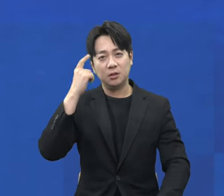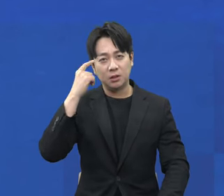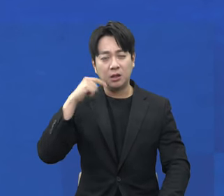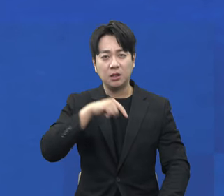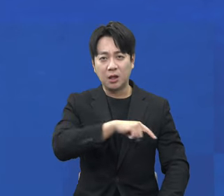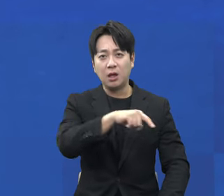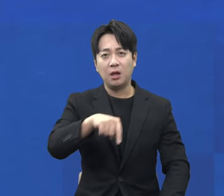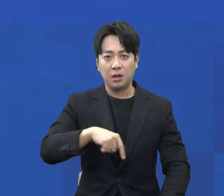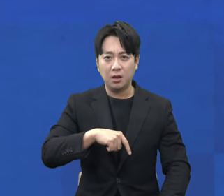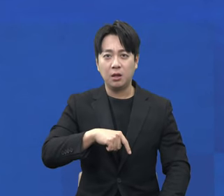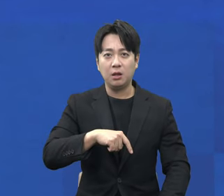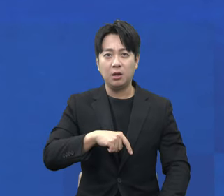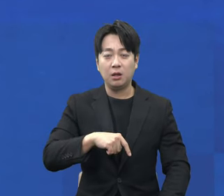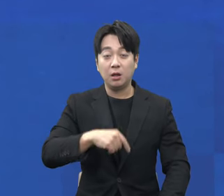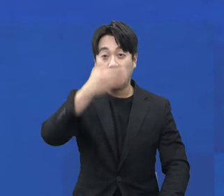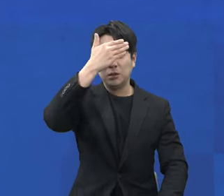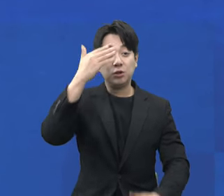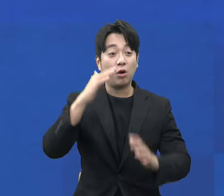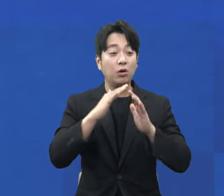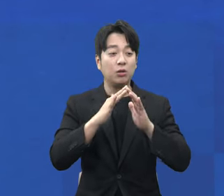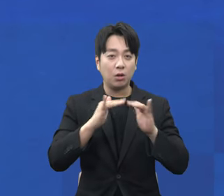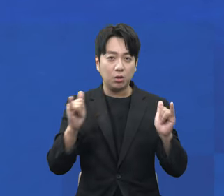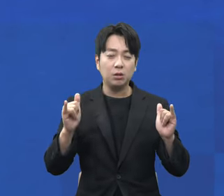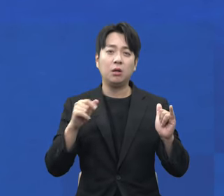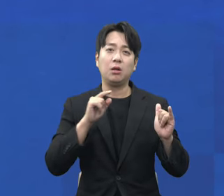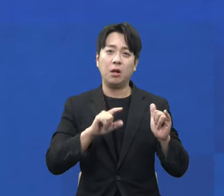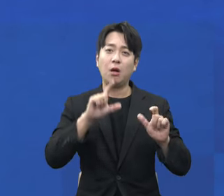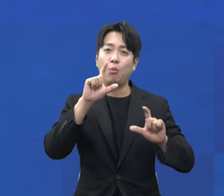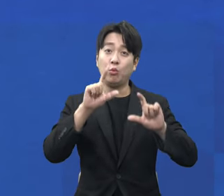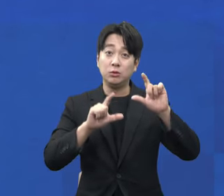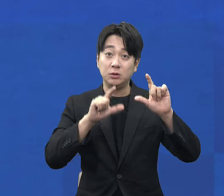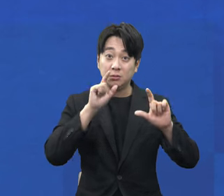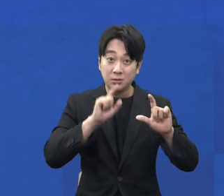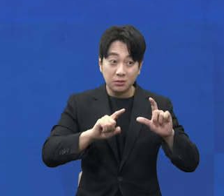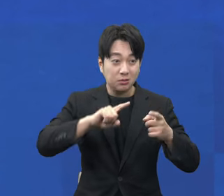청년이라는 한 단어로 정의될 수 없습니다.